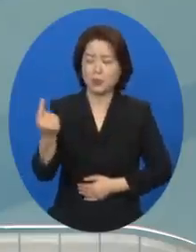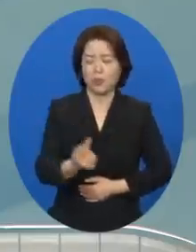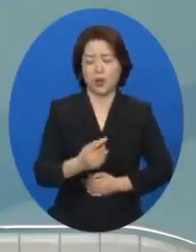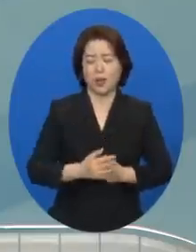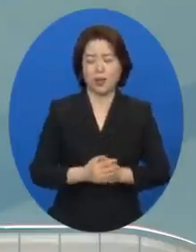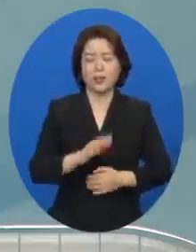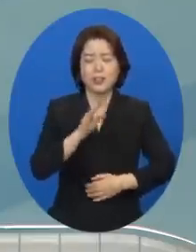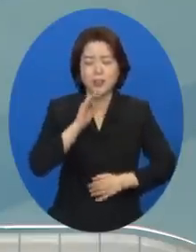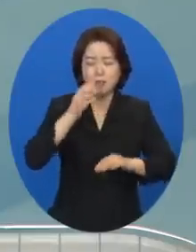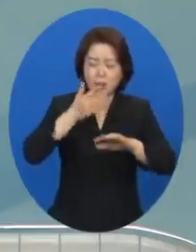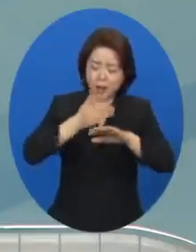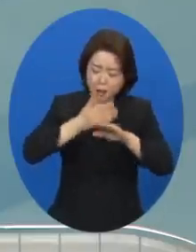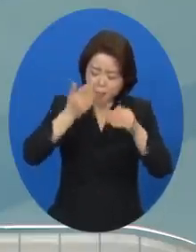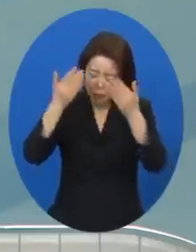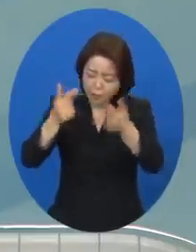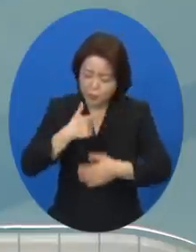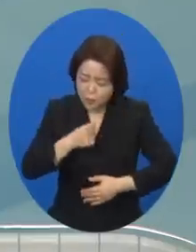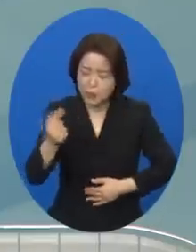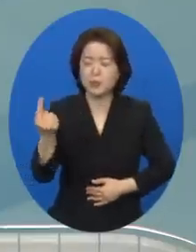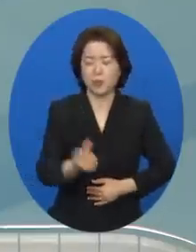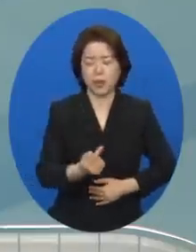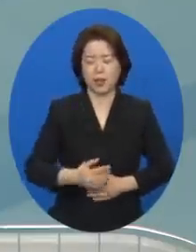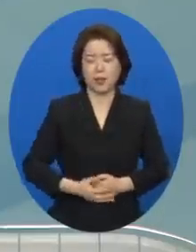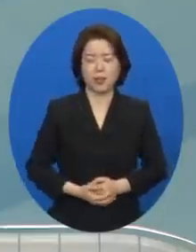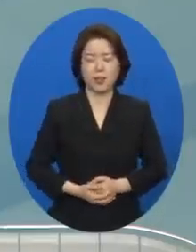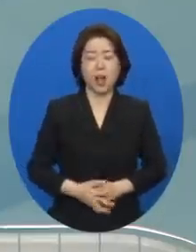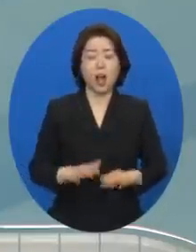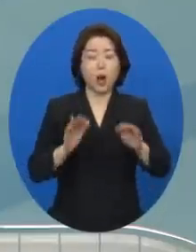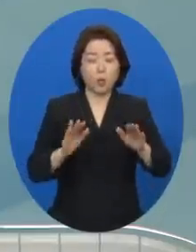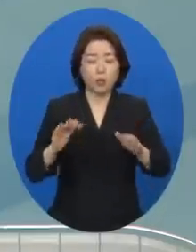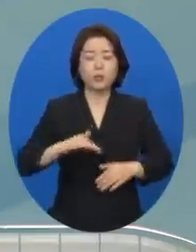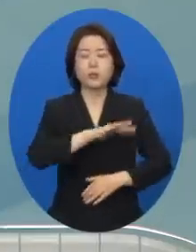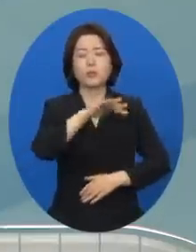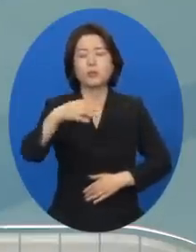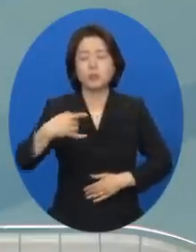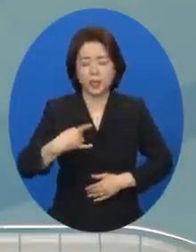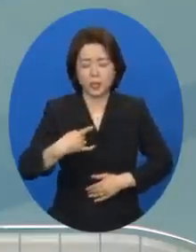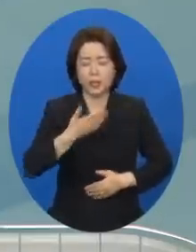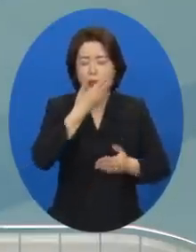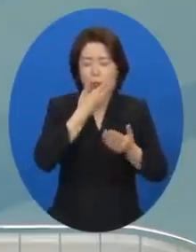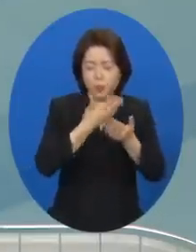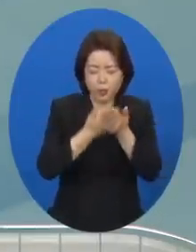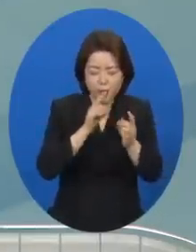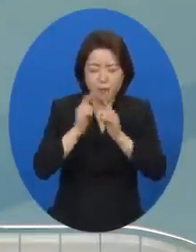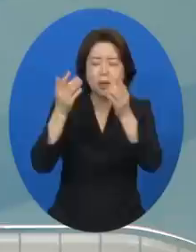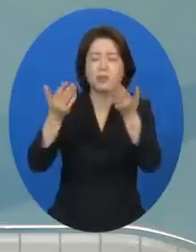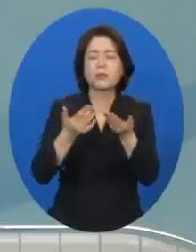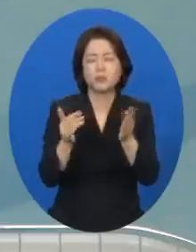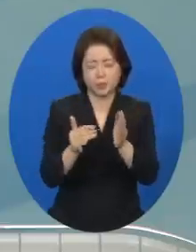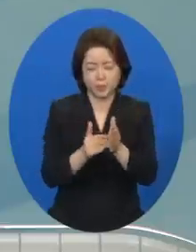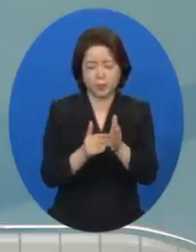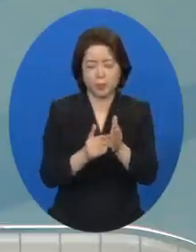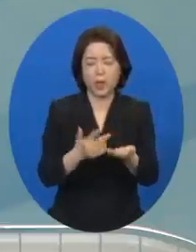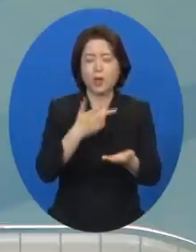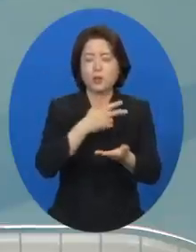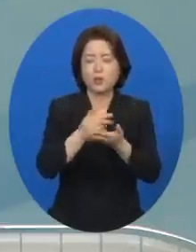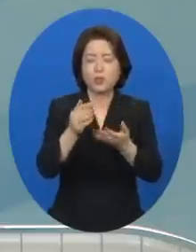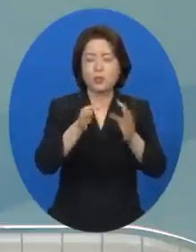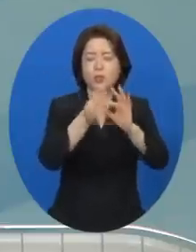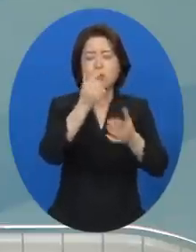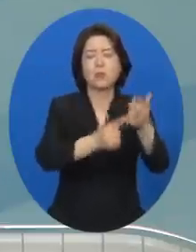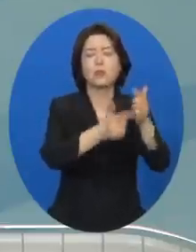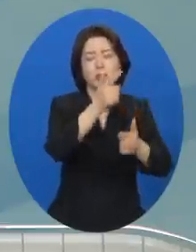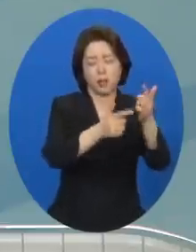감사하고 싶어 봤습니다 오늘도 우리에게 너무나 귀한 말씀을 쳤으 주님 포도나무 하고 우리는